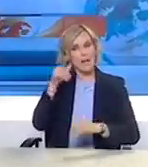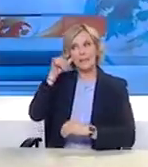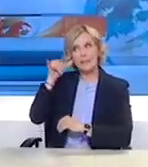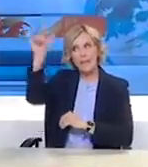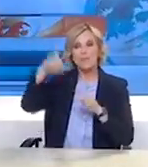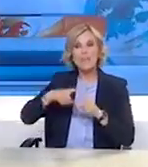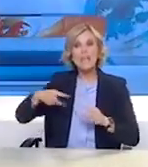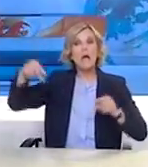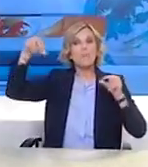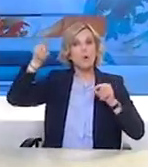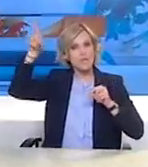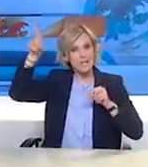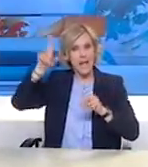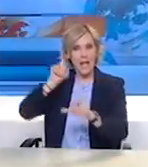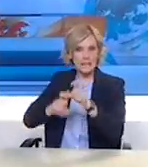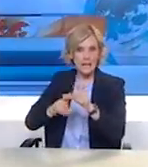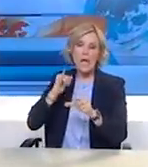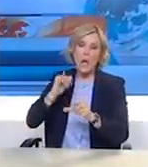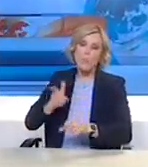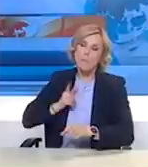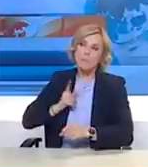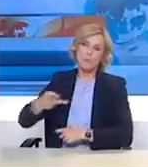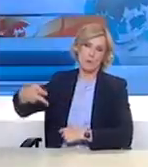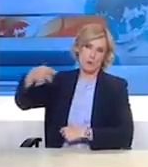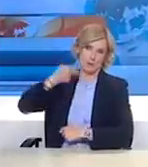Παρ' όλα αυτά, αν μου επιτρέπετε ένα σχόλιο σχετικά